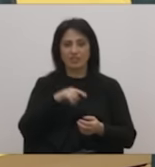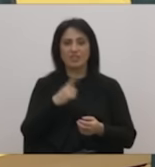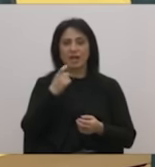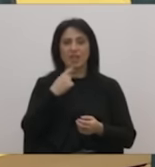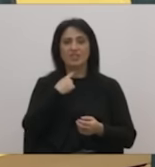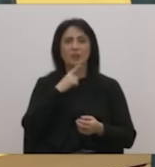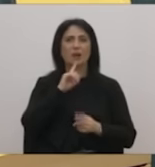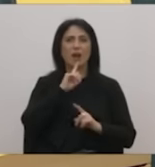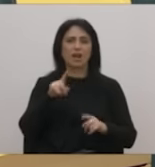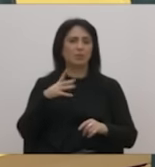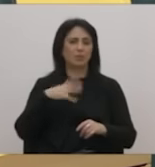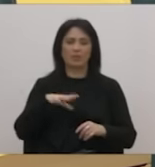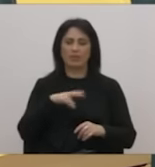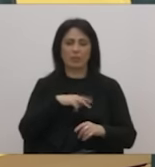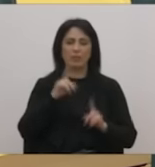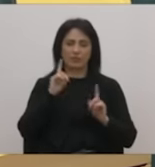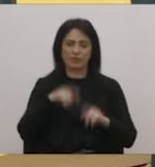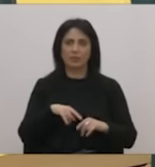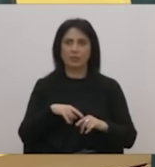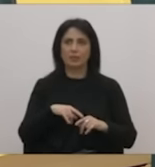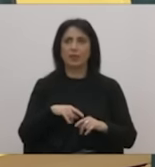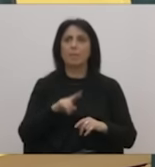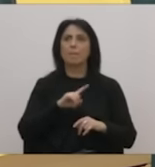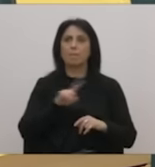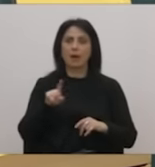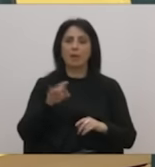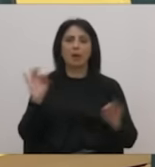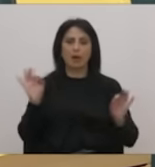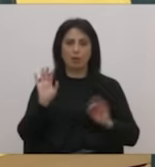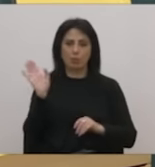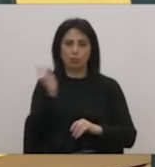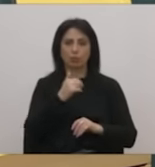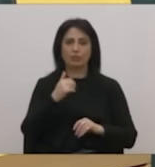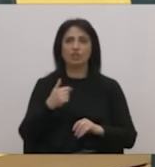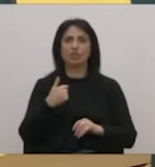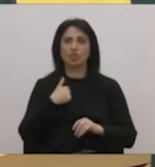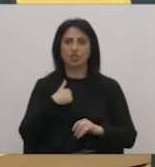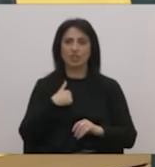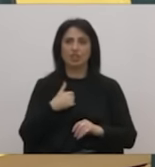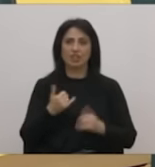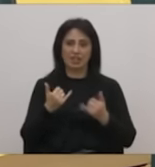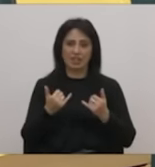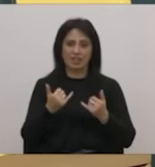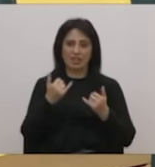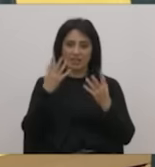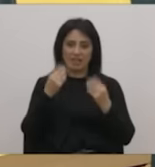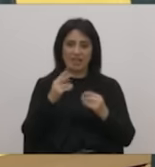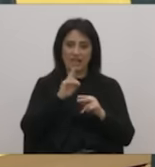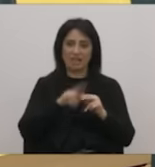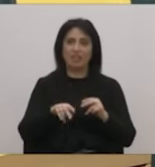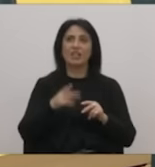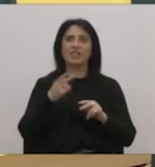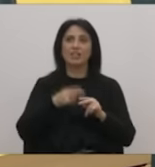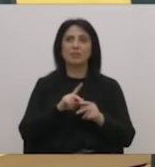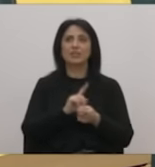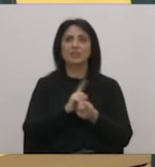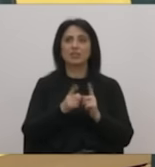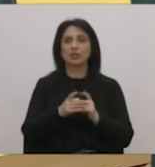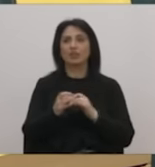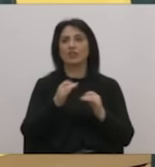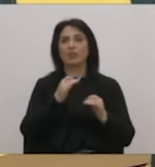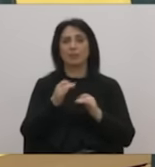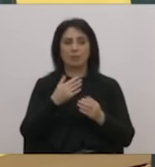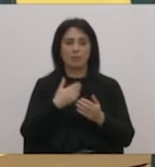არ იქნება საქართველოს პარლამენტში. მაგრამ არა უშავს. ჩვენ თელ დღეს დავკარგავთ. Imi sanatsvot ro